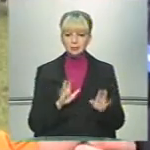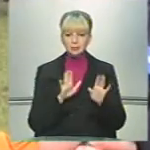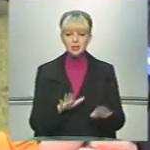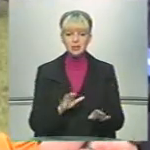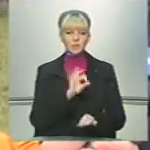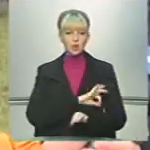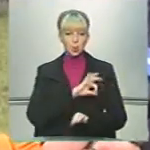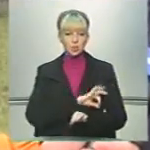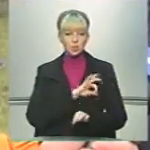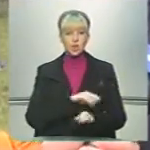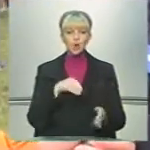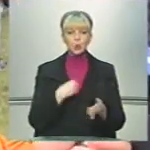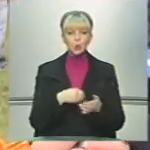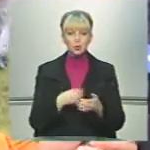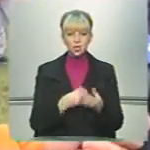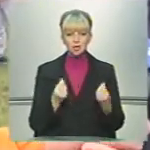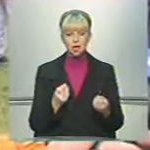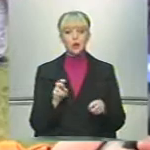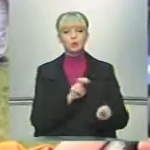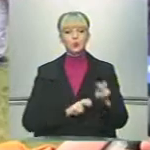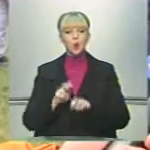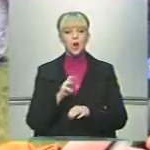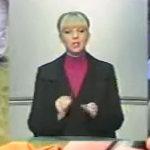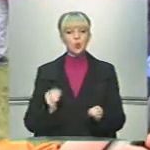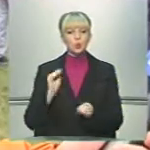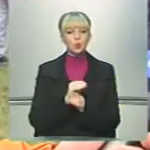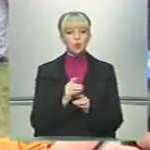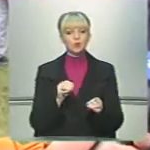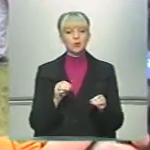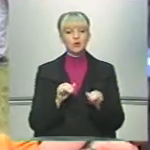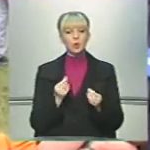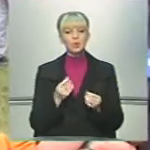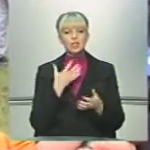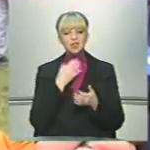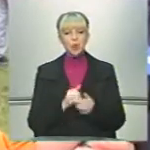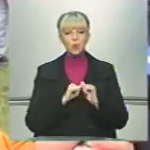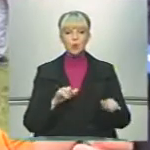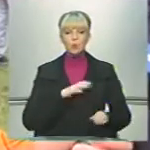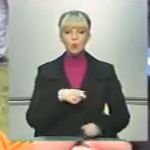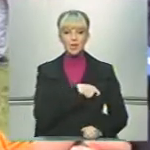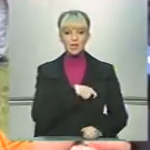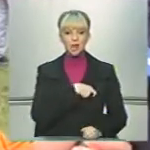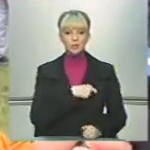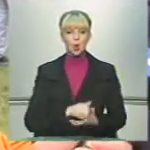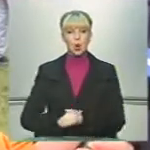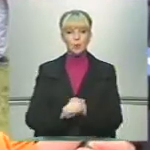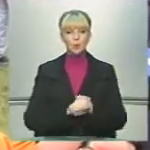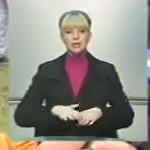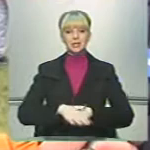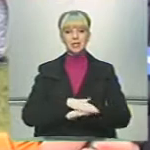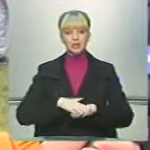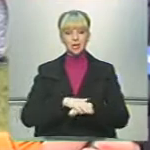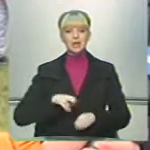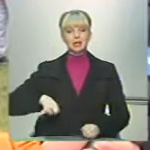тільки використовувати бюджетні кошти, а шукати додаткові кошти для свого розвитку, був депутат об'єднаної територіальної